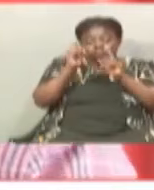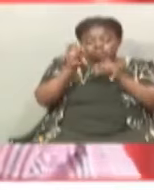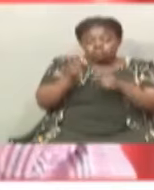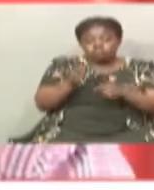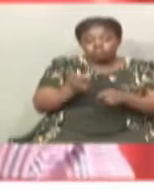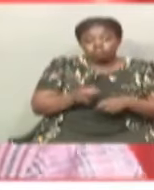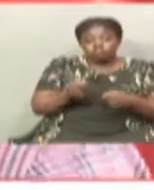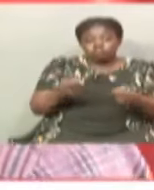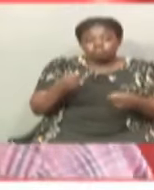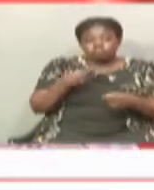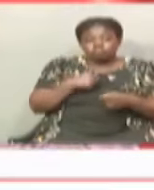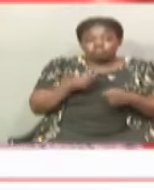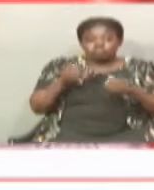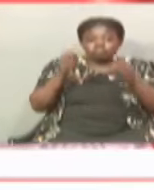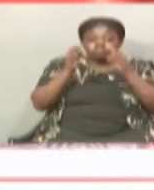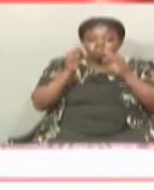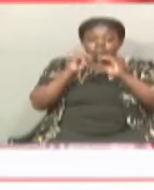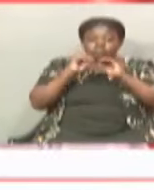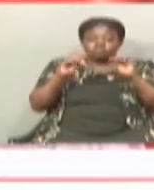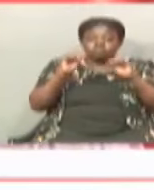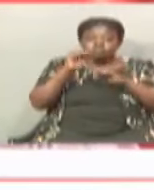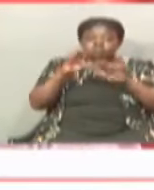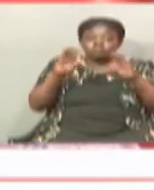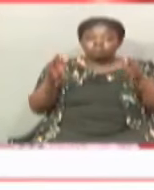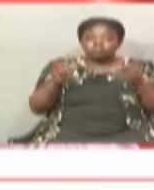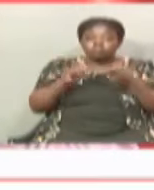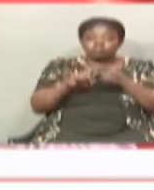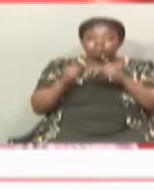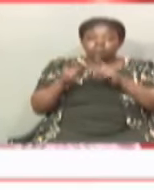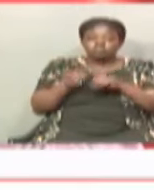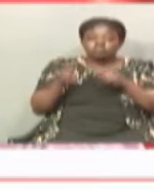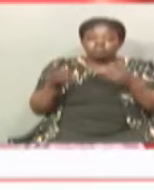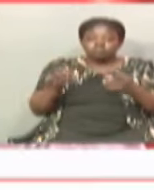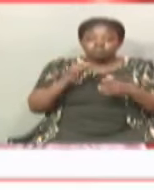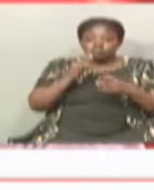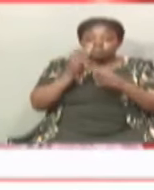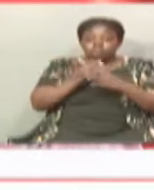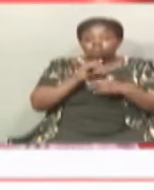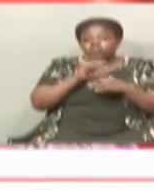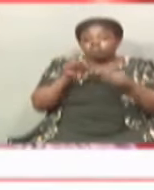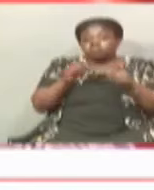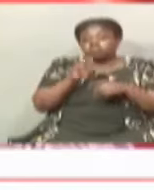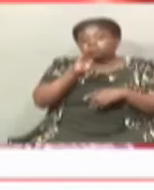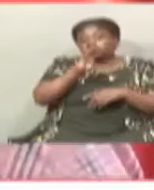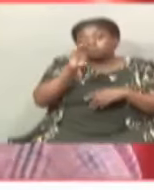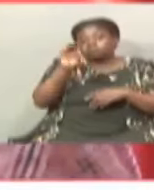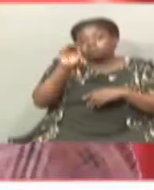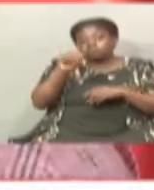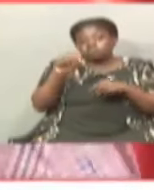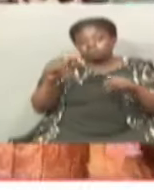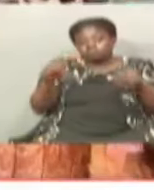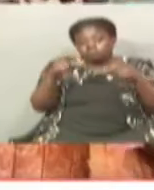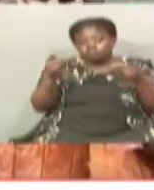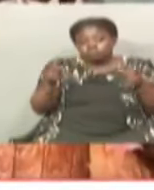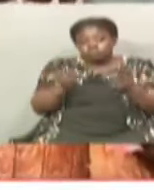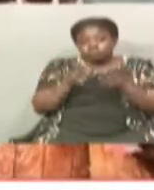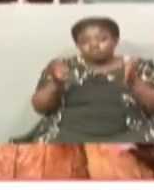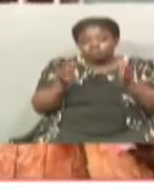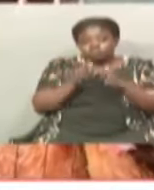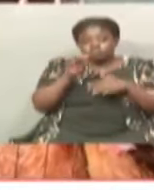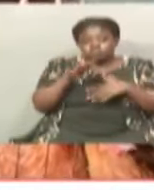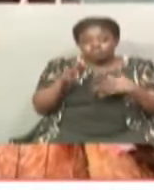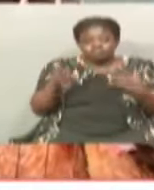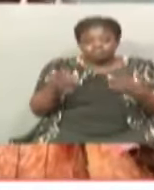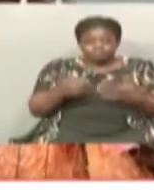Ku luno ngenda kusomesa nnyo abantu engeri gye tusobola okutondawo omukwano wakati waffe n'enjuki n'oba ng'osobola okulunda enjuki ne mukafo akafunda ennyo. Robert